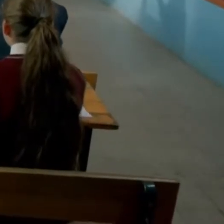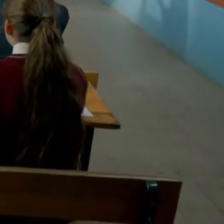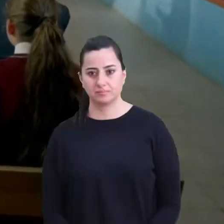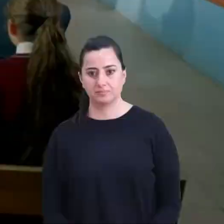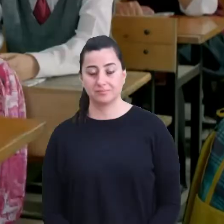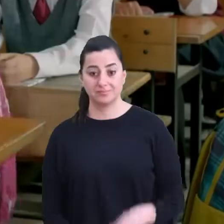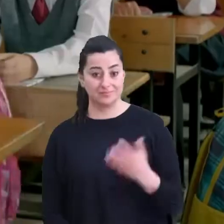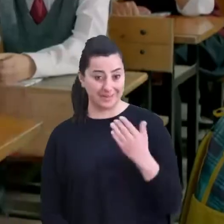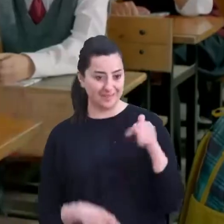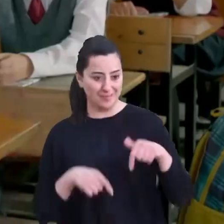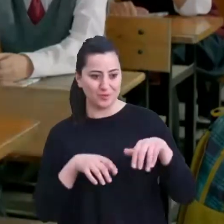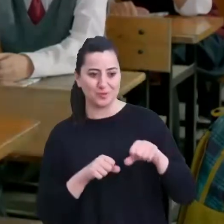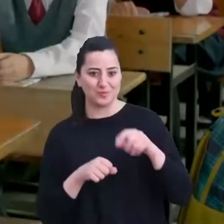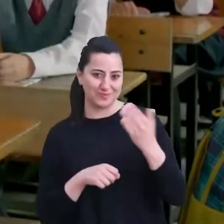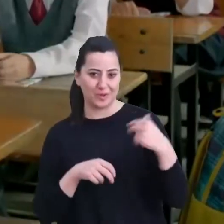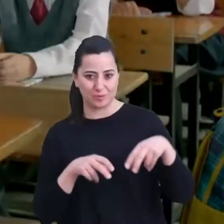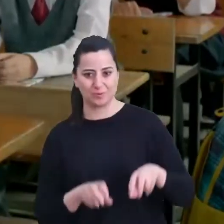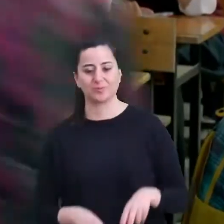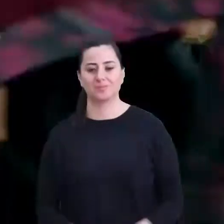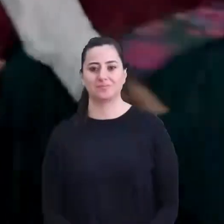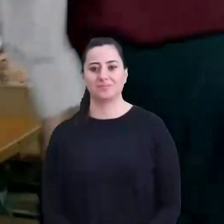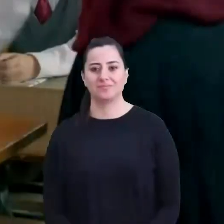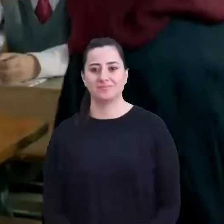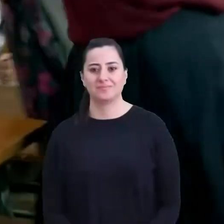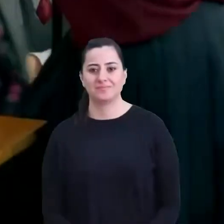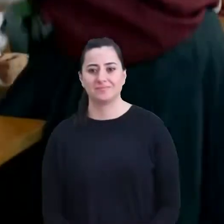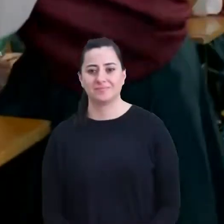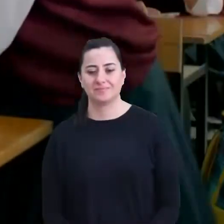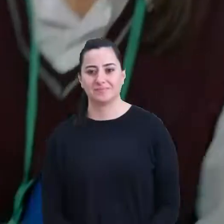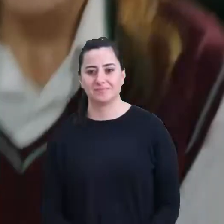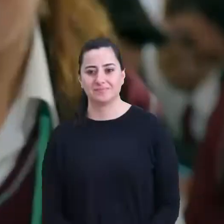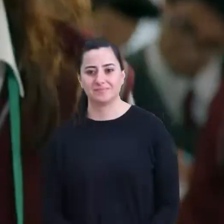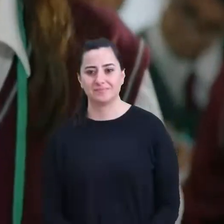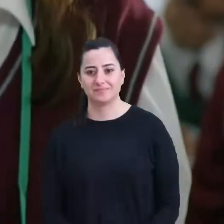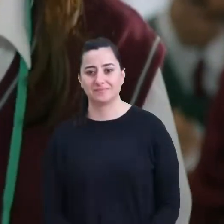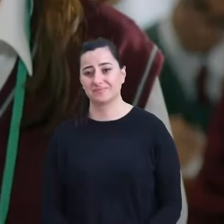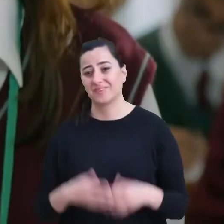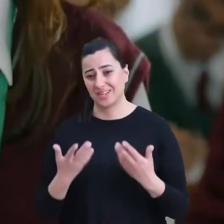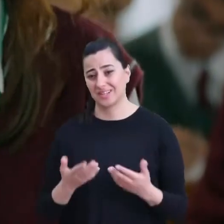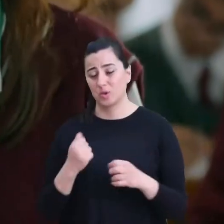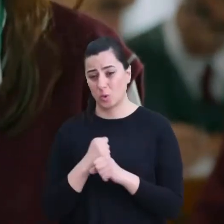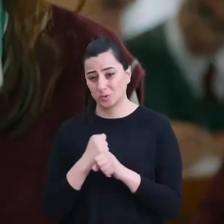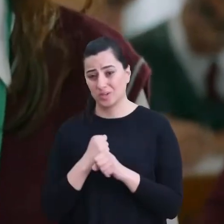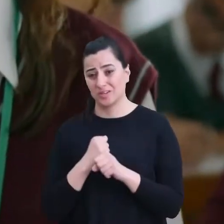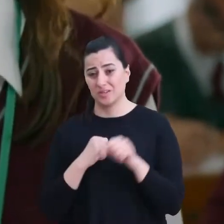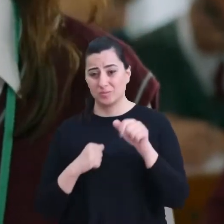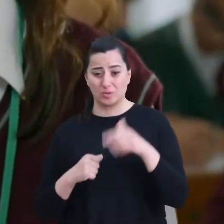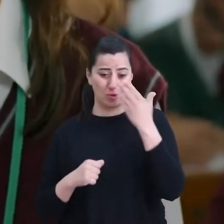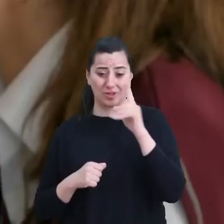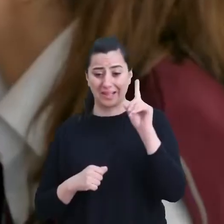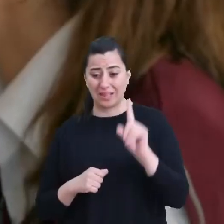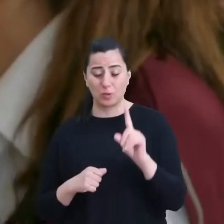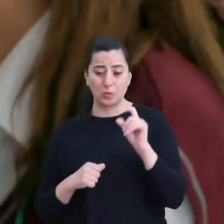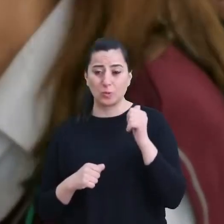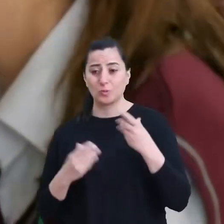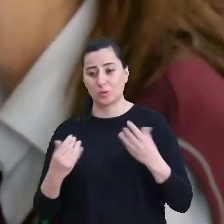Atiye gel. Burayı seni tuttum ben. Ön sıraya yanına oturdu. Ay Gonca, bugün okulun ilk günü ya. Çok